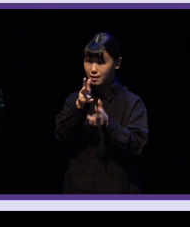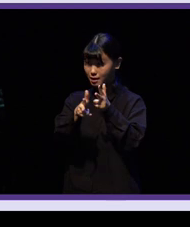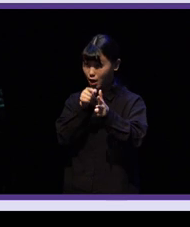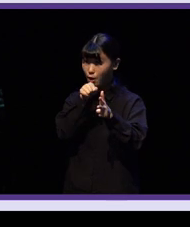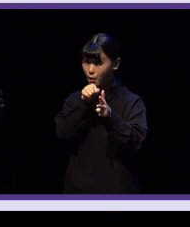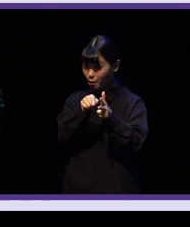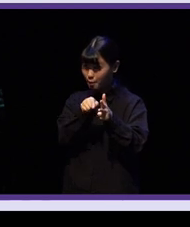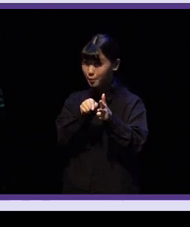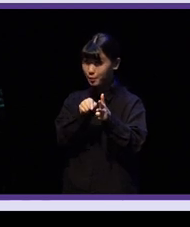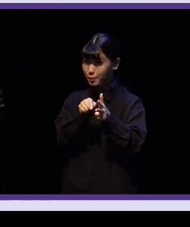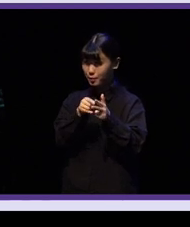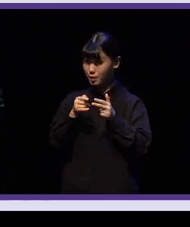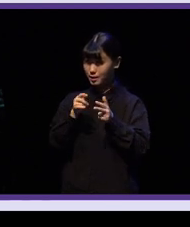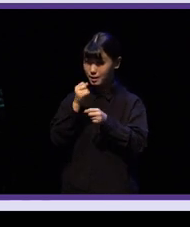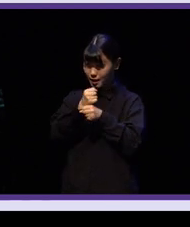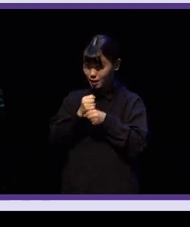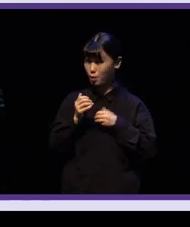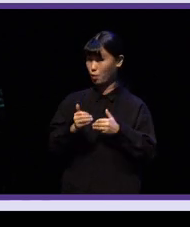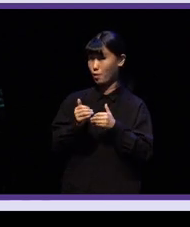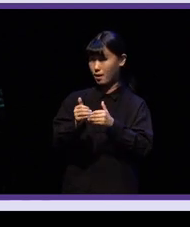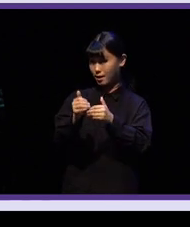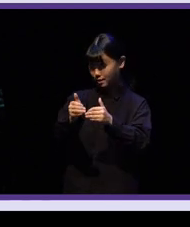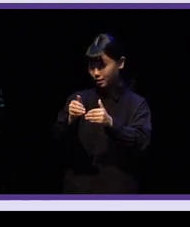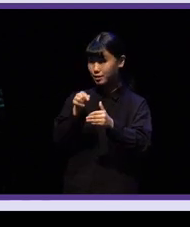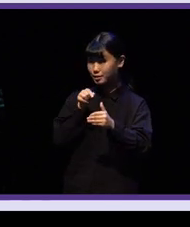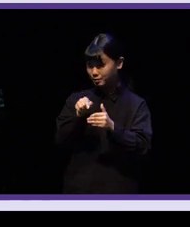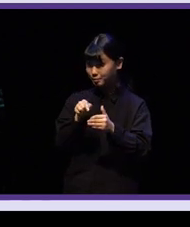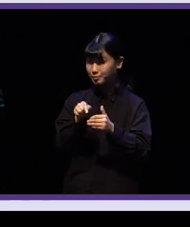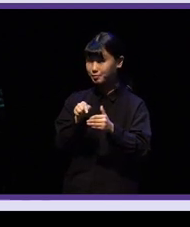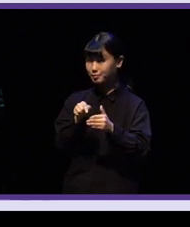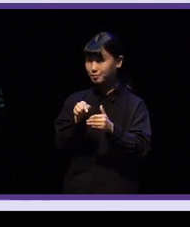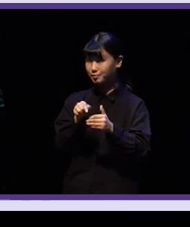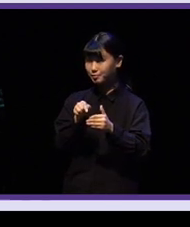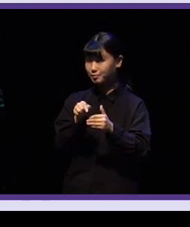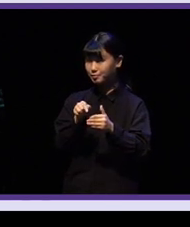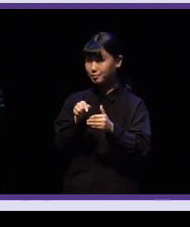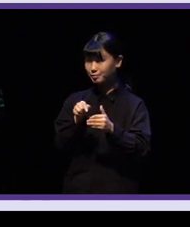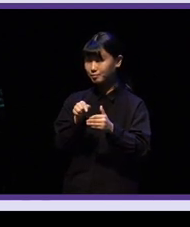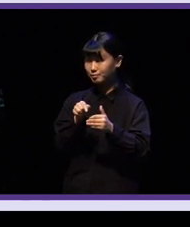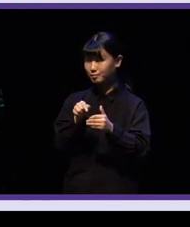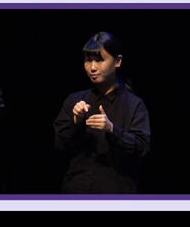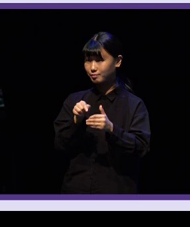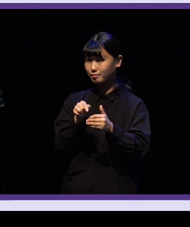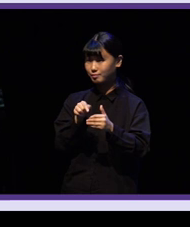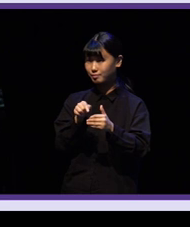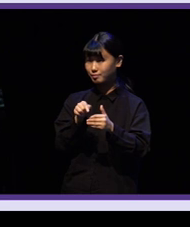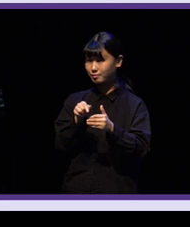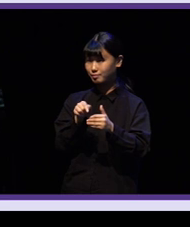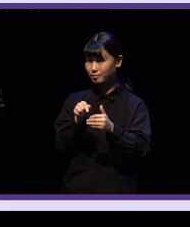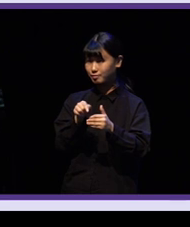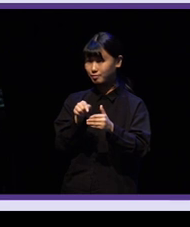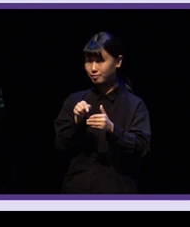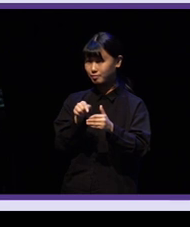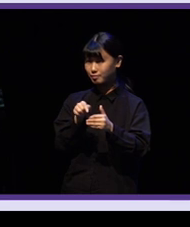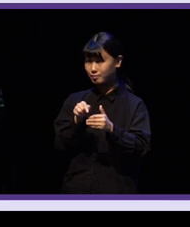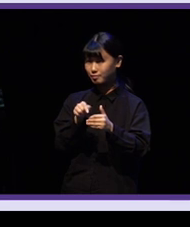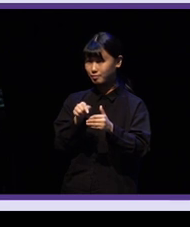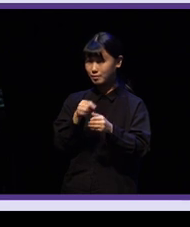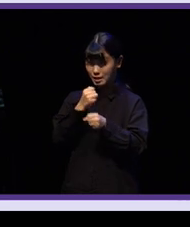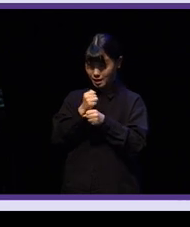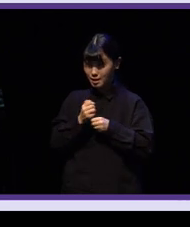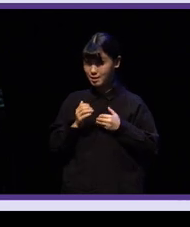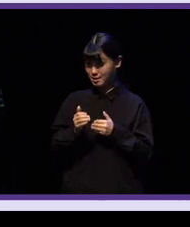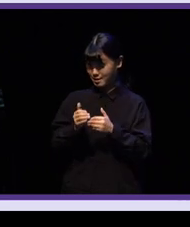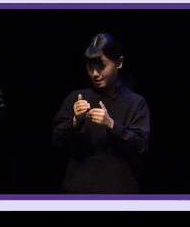대상으로 하고 있는 창작의 과정 사업들은 저희 아까 저희 그 창작의 과정 사업으로 어린이